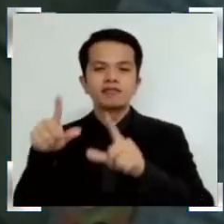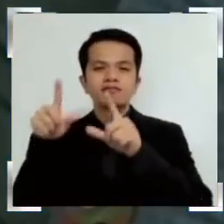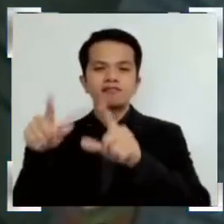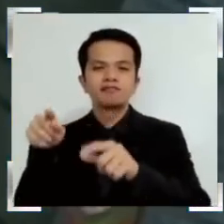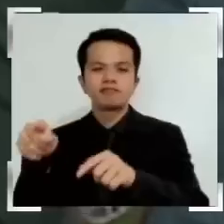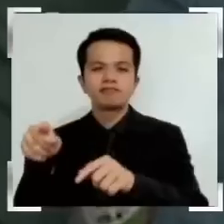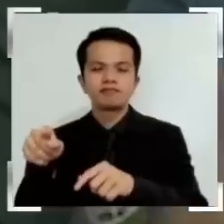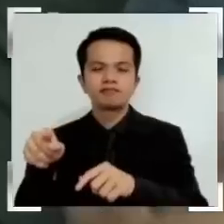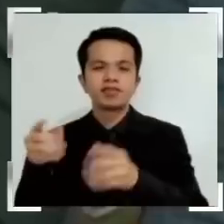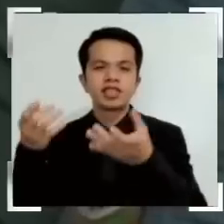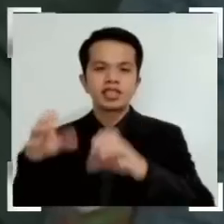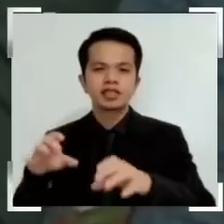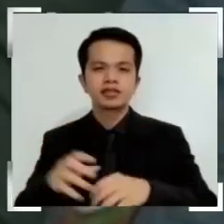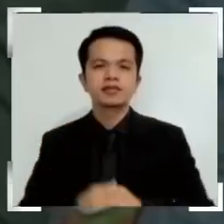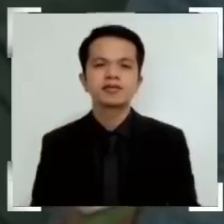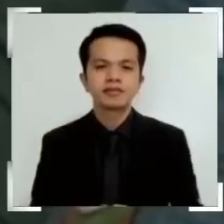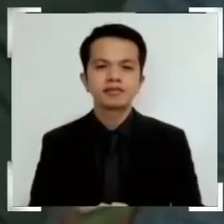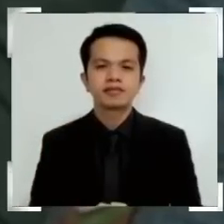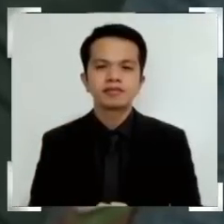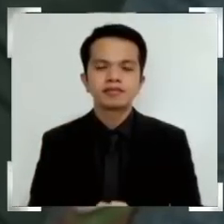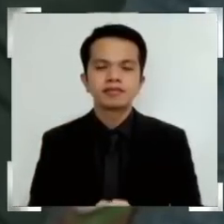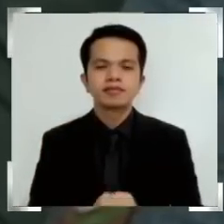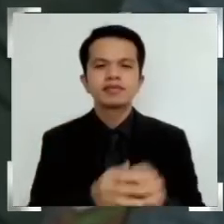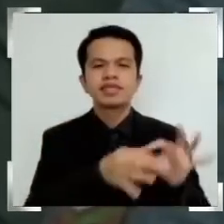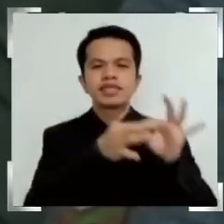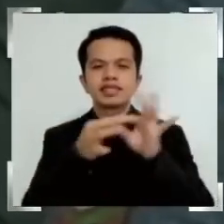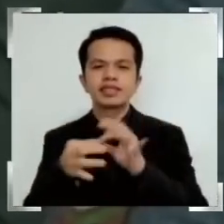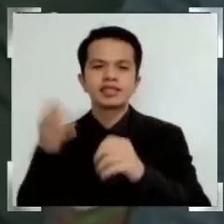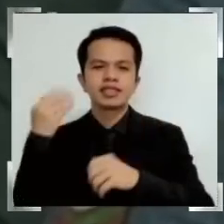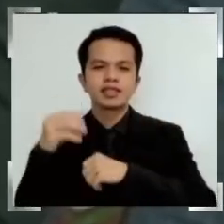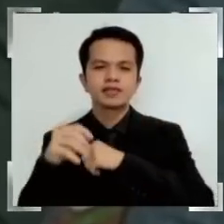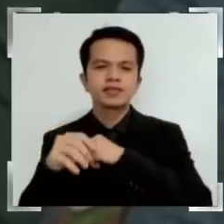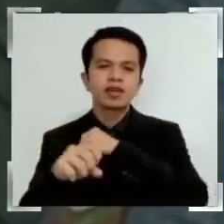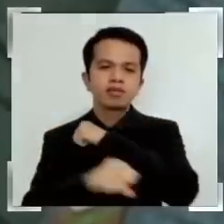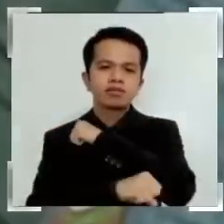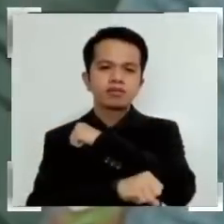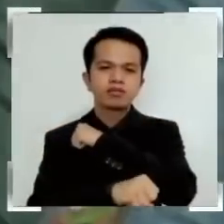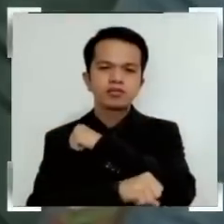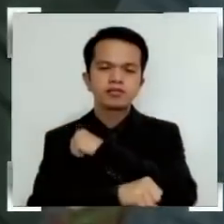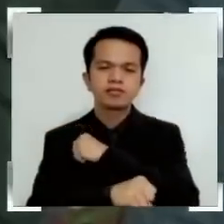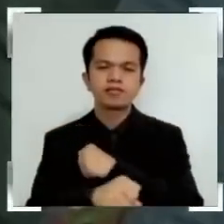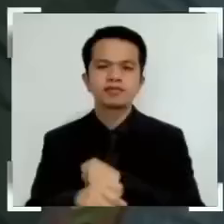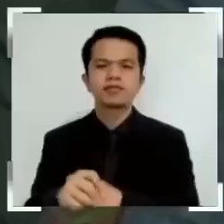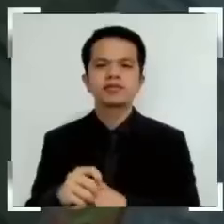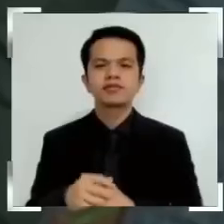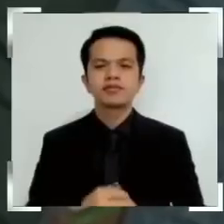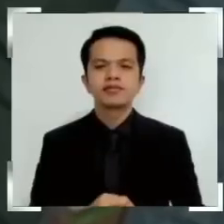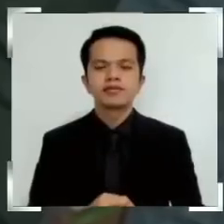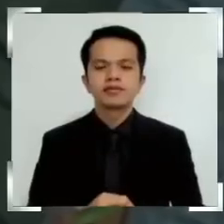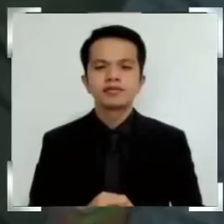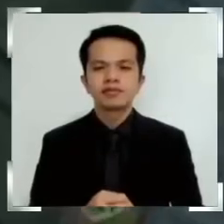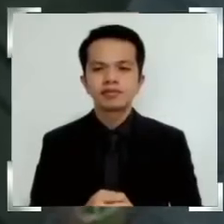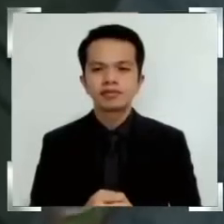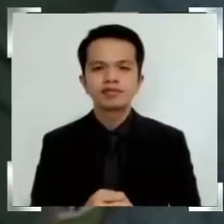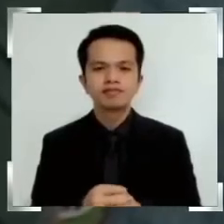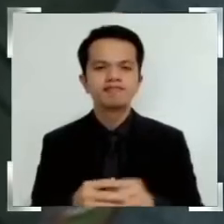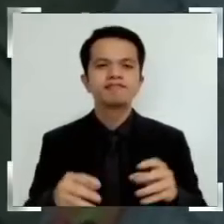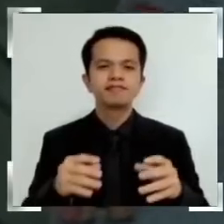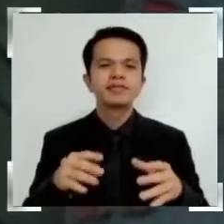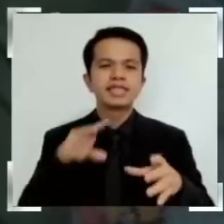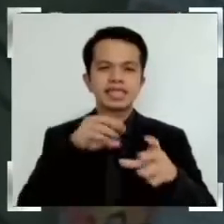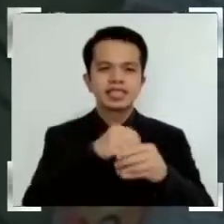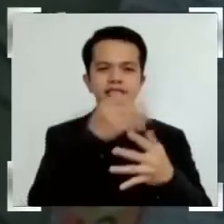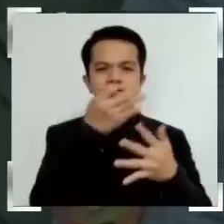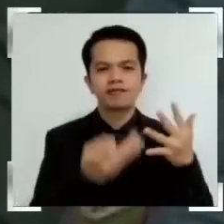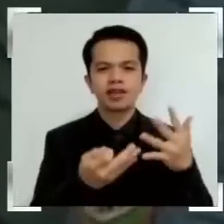po siya ma'am sa robbery hold-up incident dito sa May Villasis ma'am. Naka-file po yun ma'am.